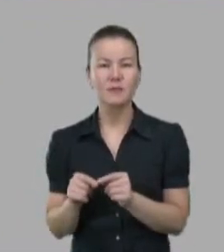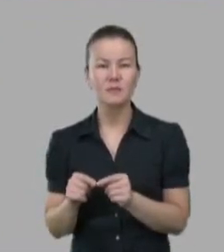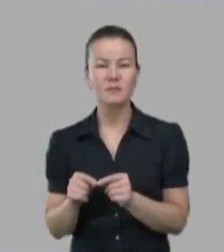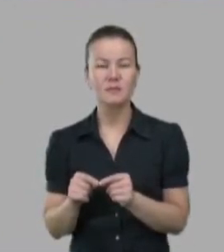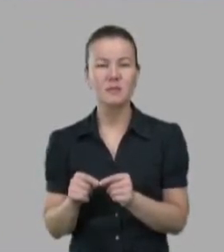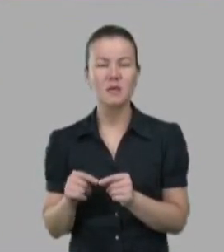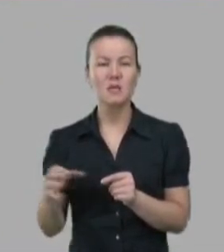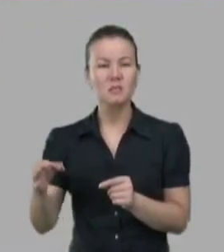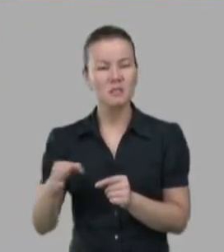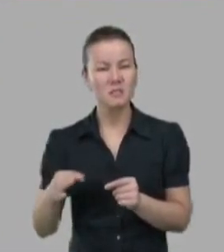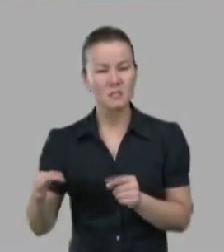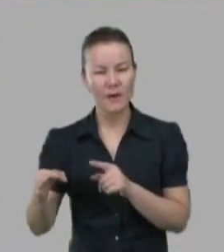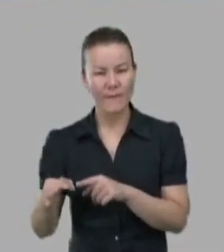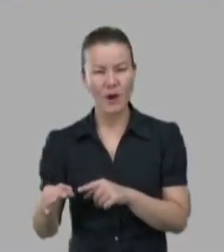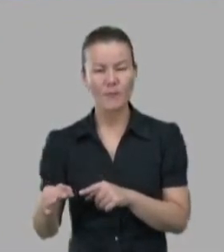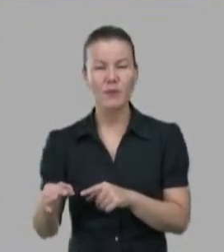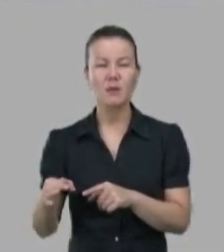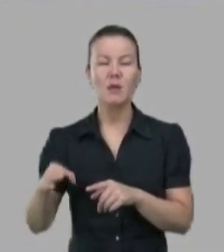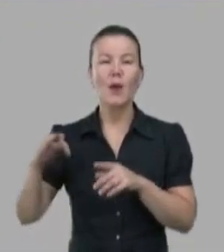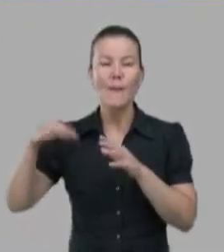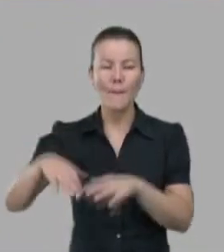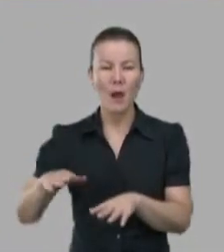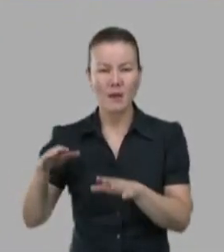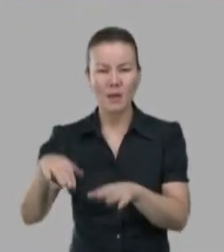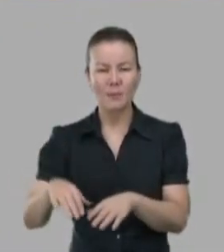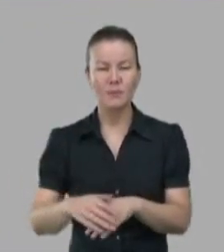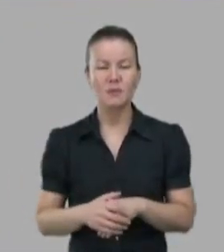вместе с островами и морями,